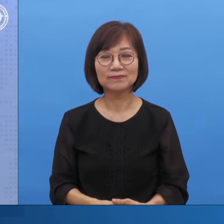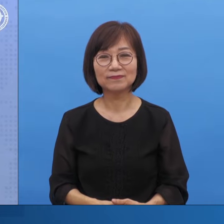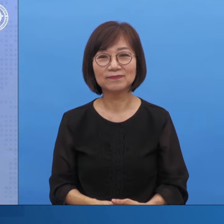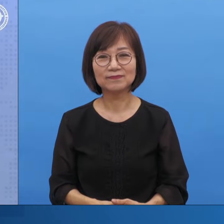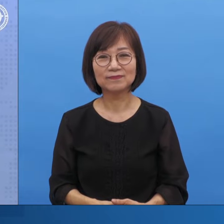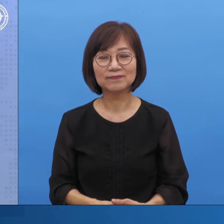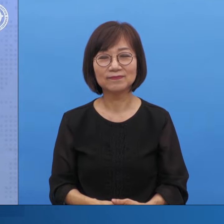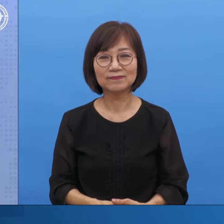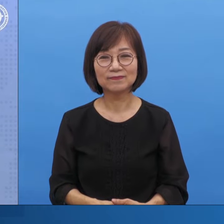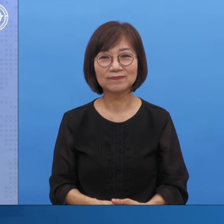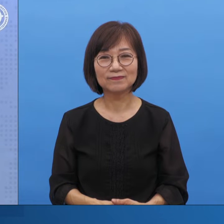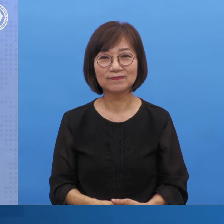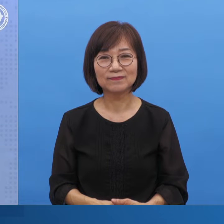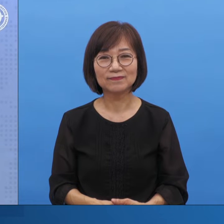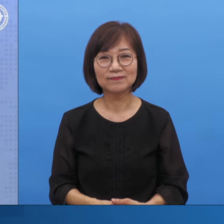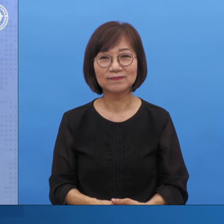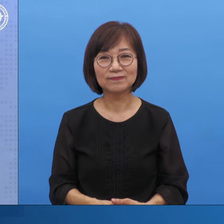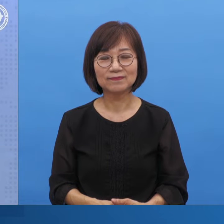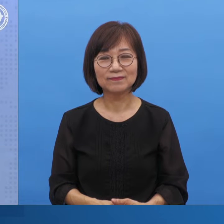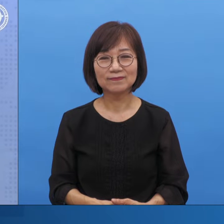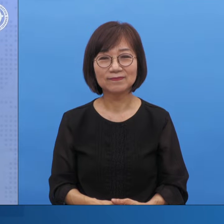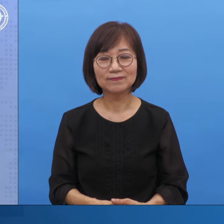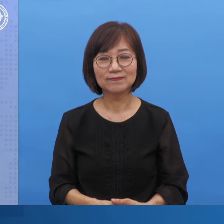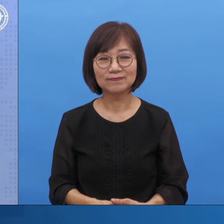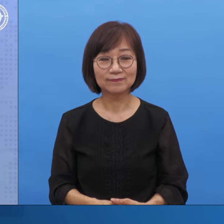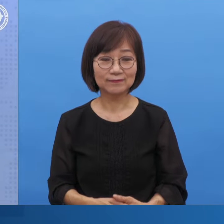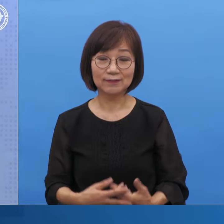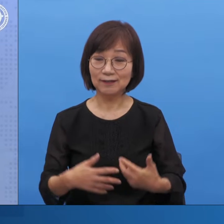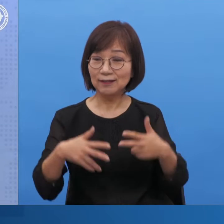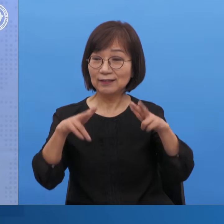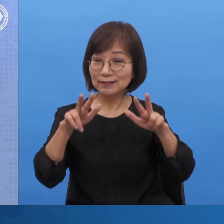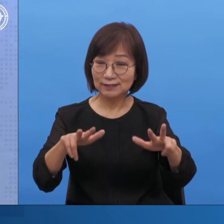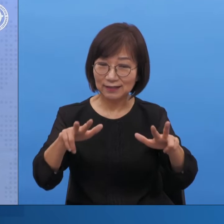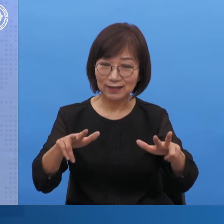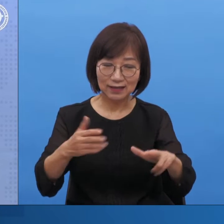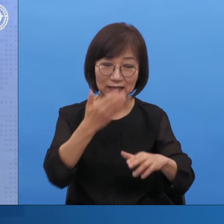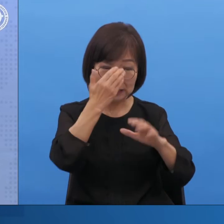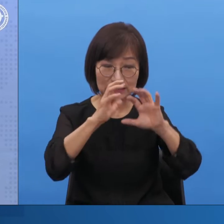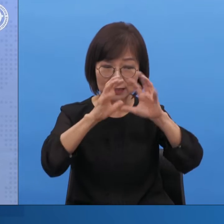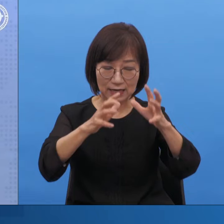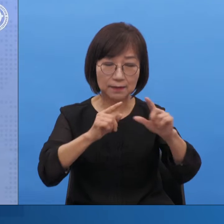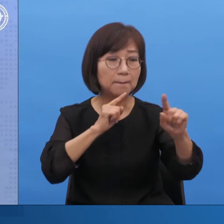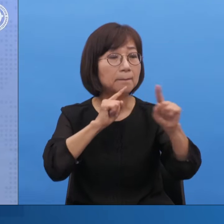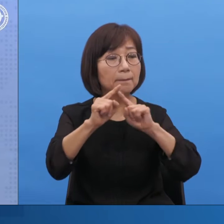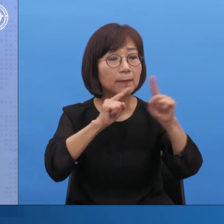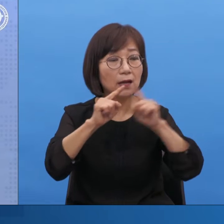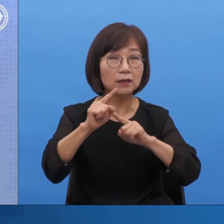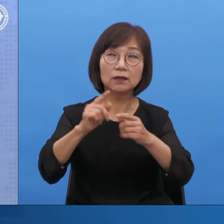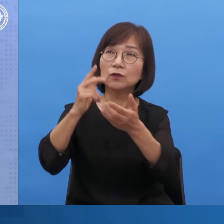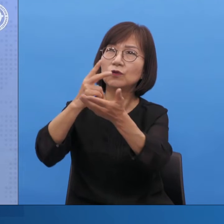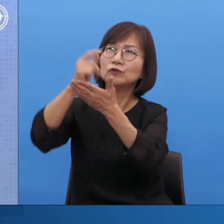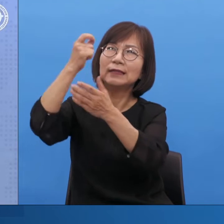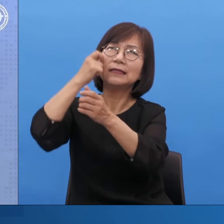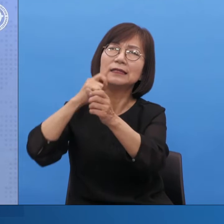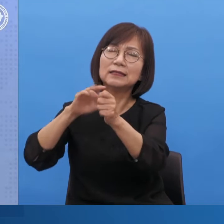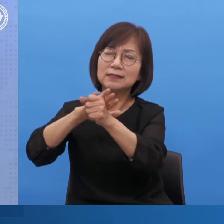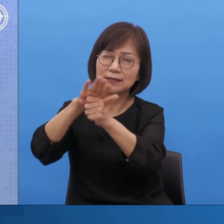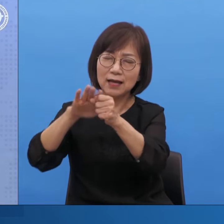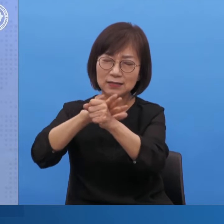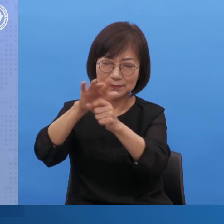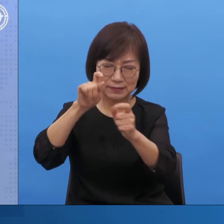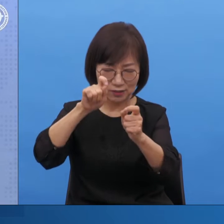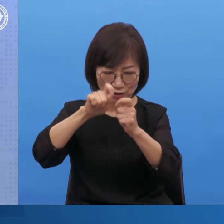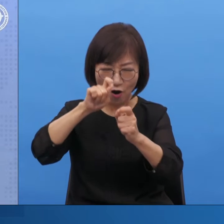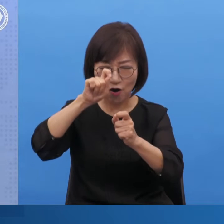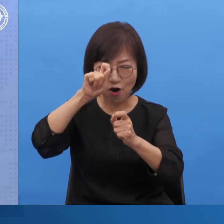forever. 이제 이스라엘은 말하기를 그의 인자하심이 영원하다 할지로다. Let